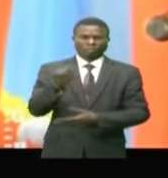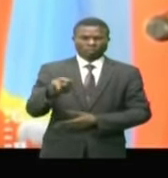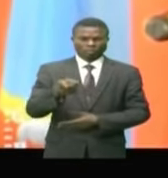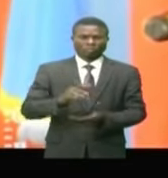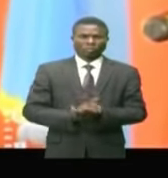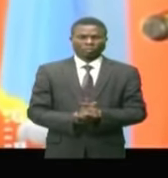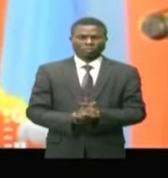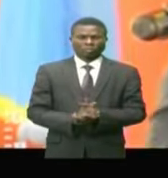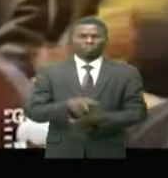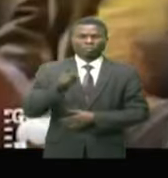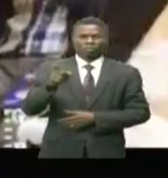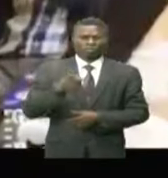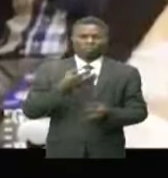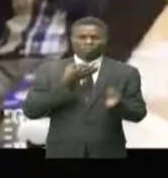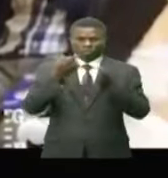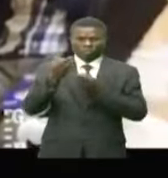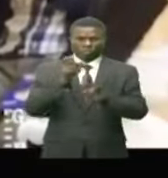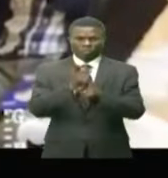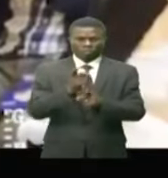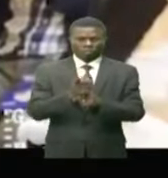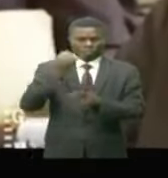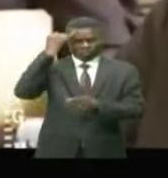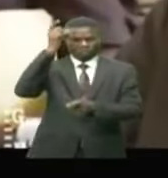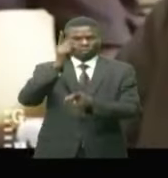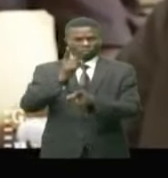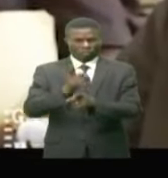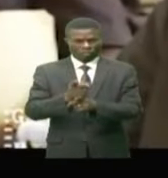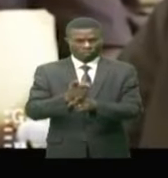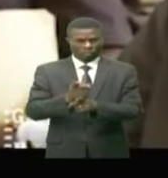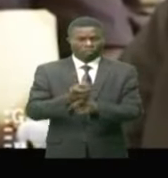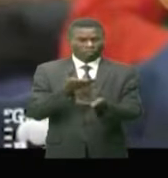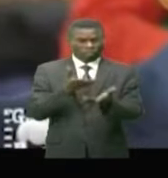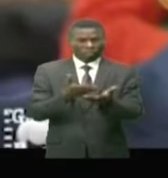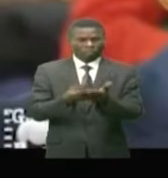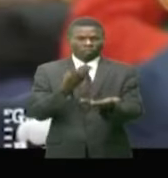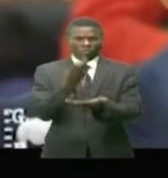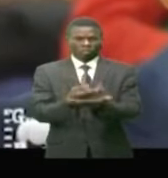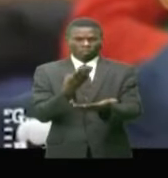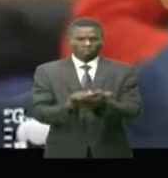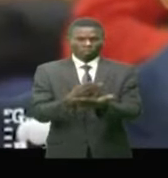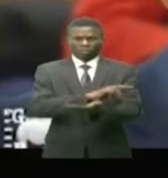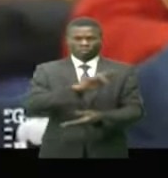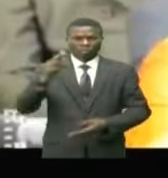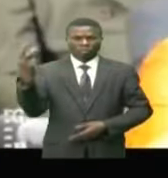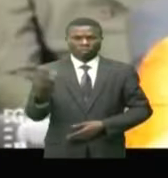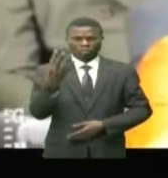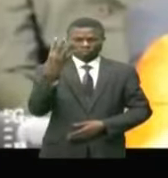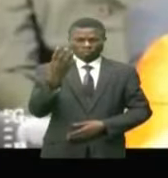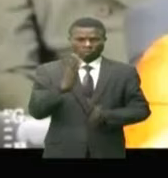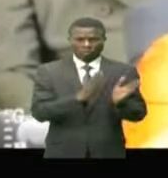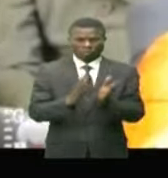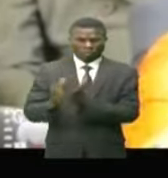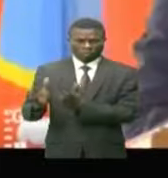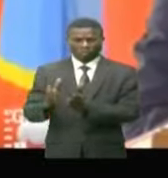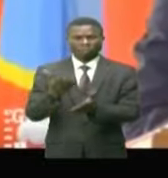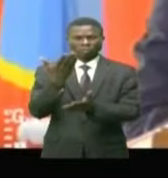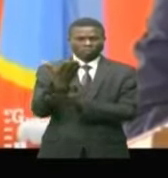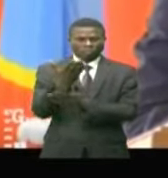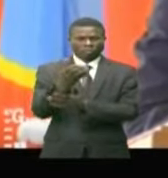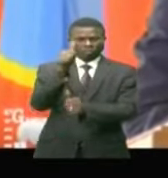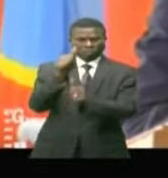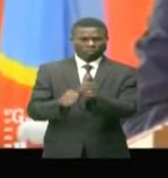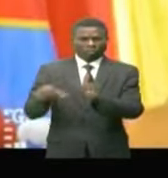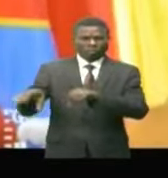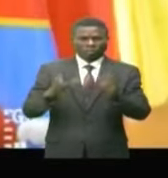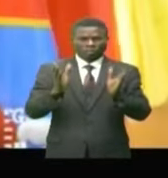Kombo. Ce dernier précise même le contexte particulier dans lequel le budget 2024 s'élabore et interpelle chaque